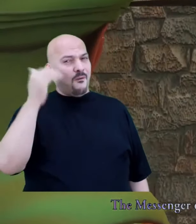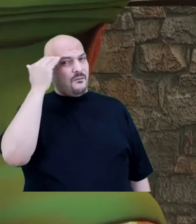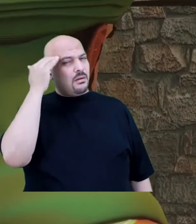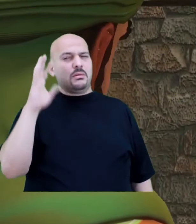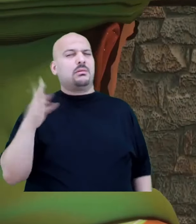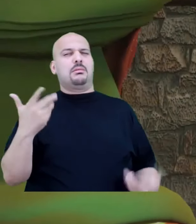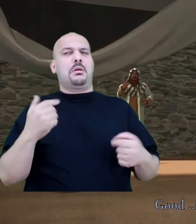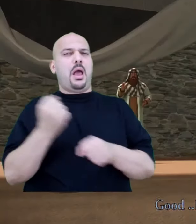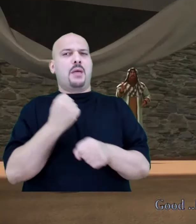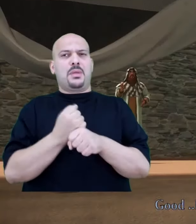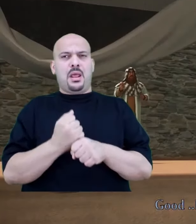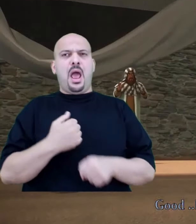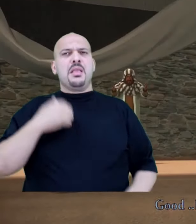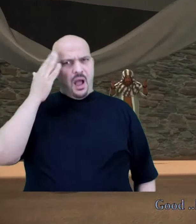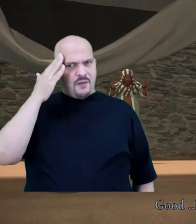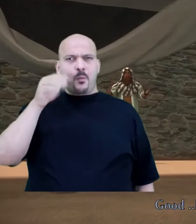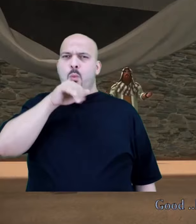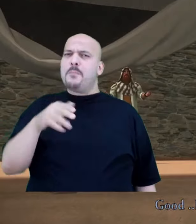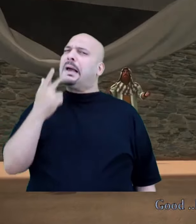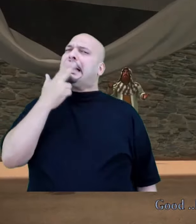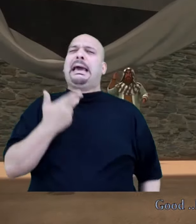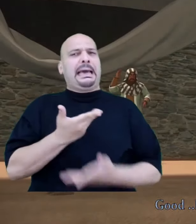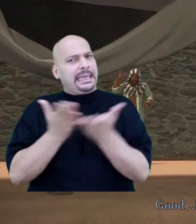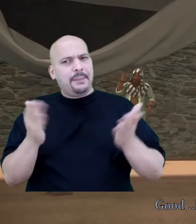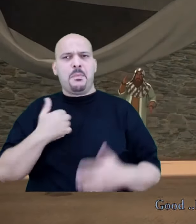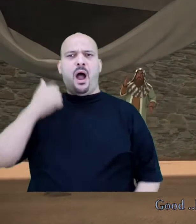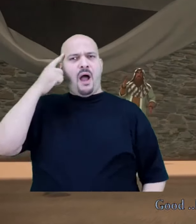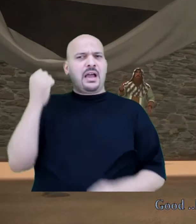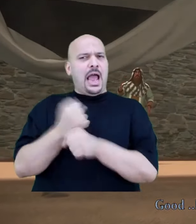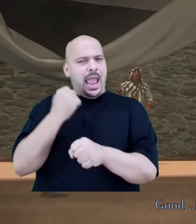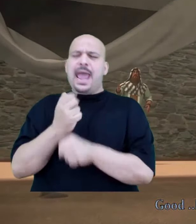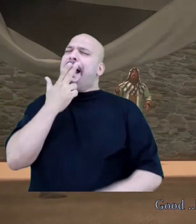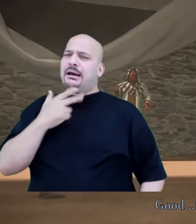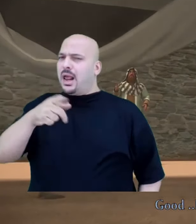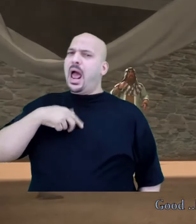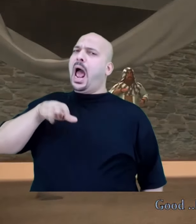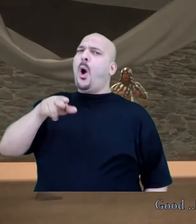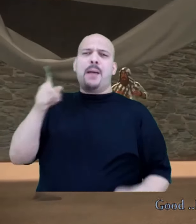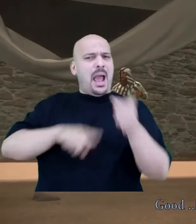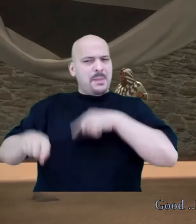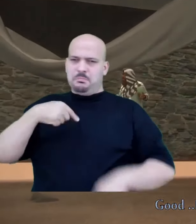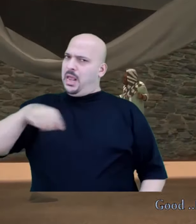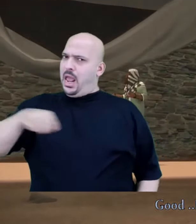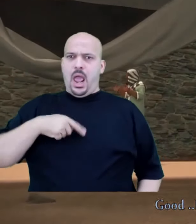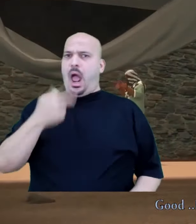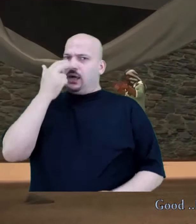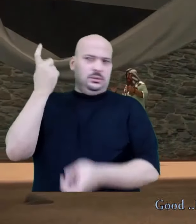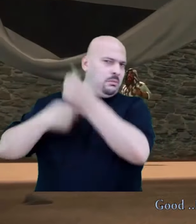بكم؟ خيراً، أخ كريم وابن أخ كريم.